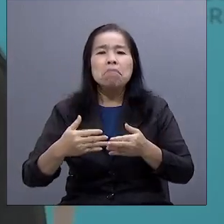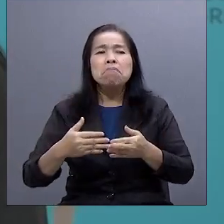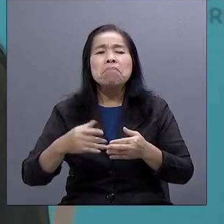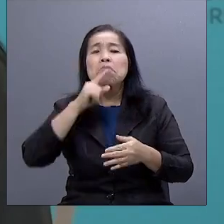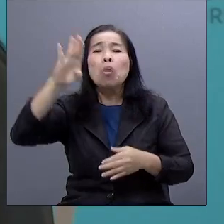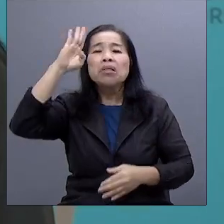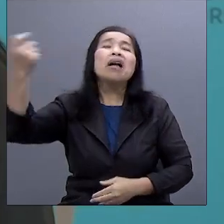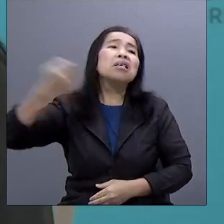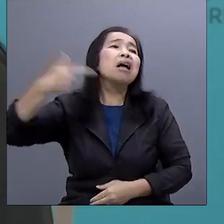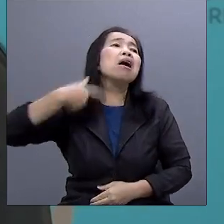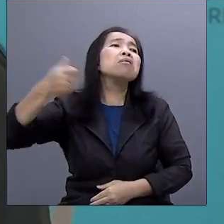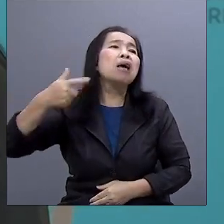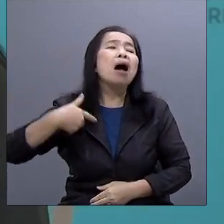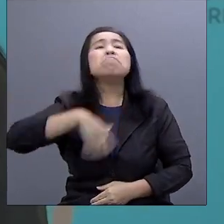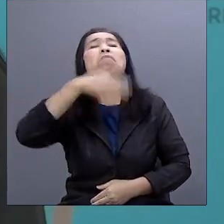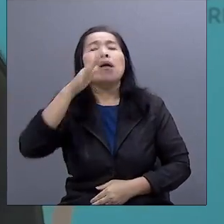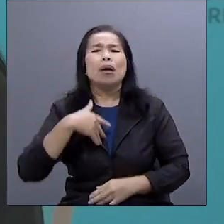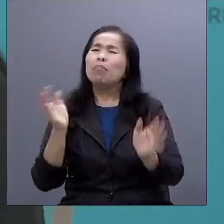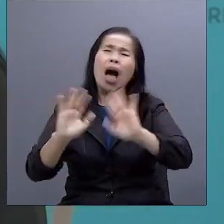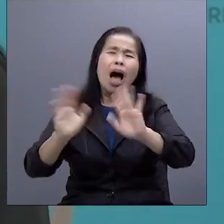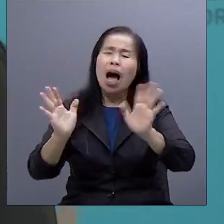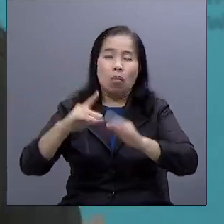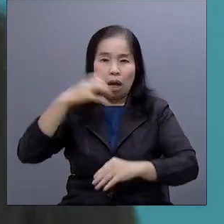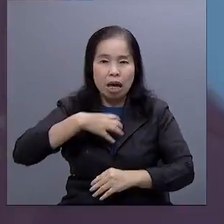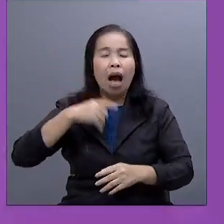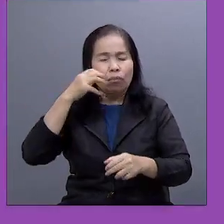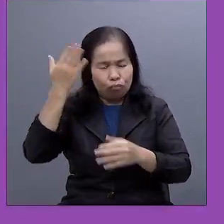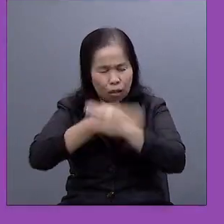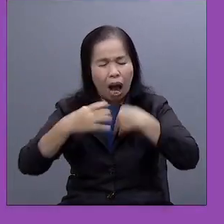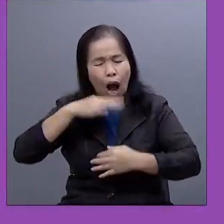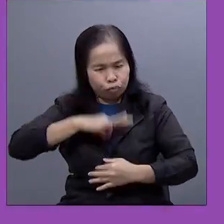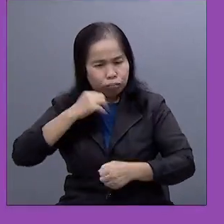อาจจะไม่ไดมีการมอบงานที่เหะสมและมีคุณค่า